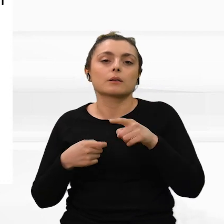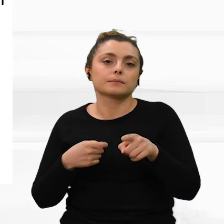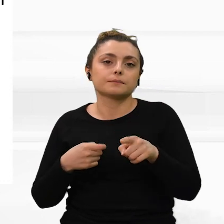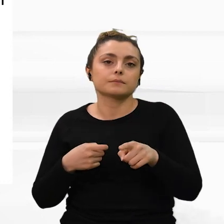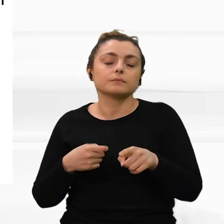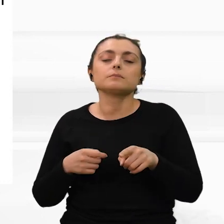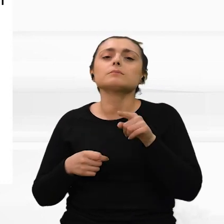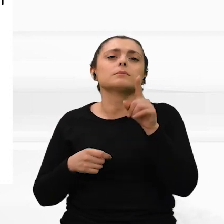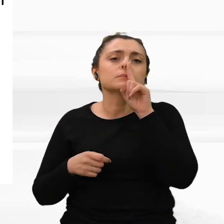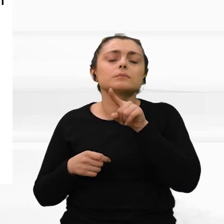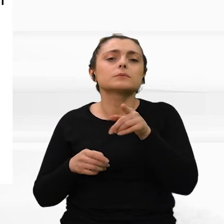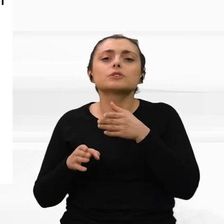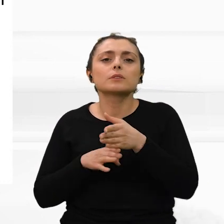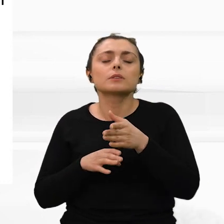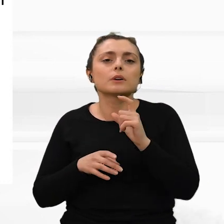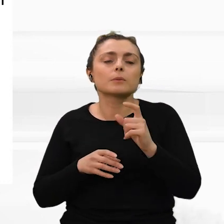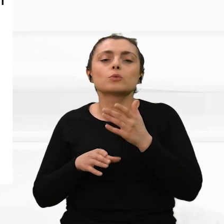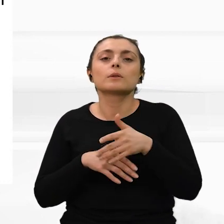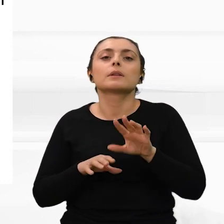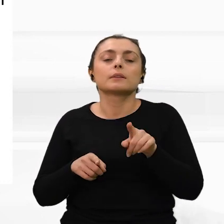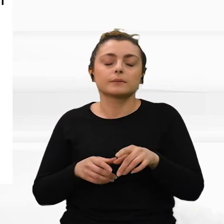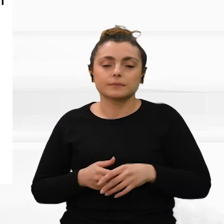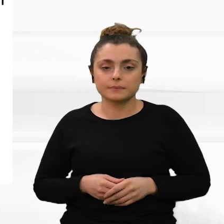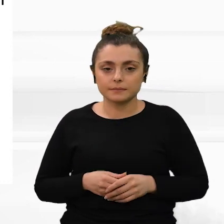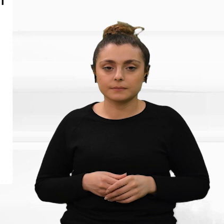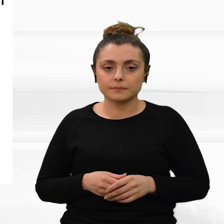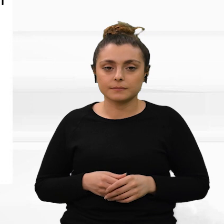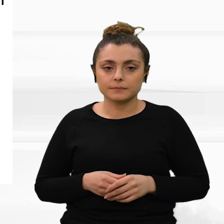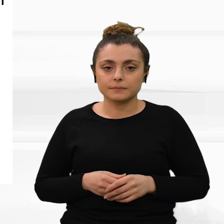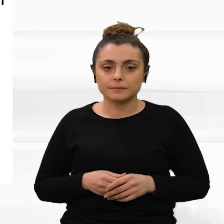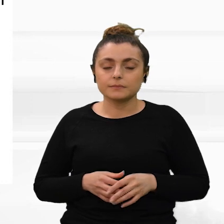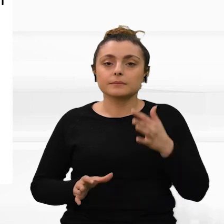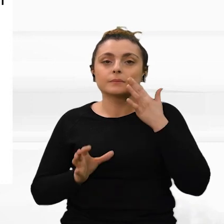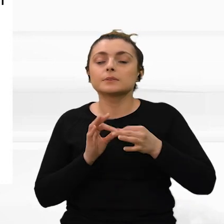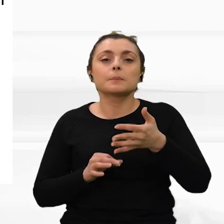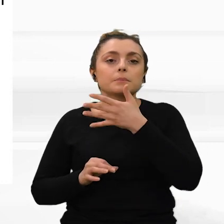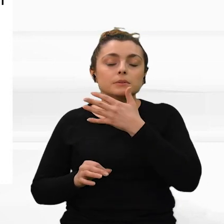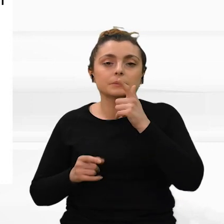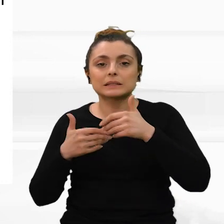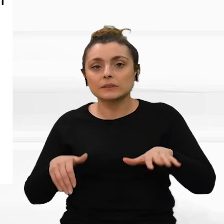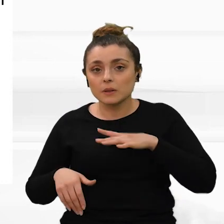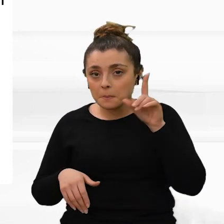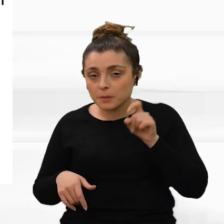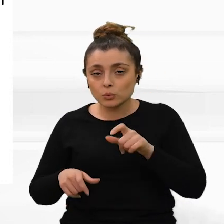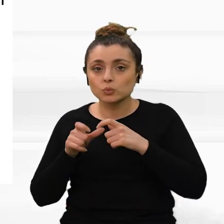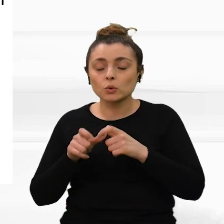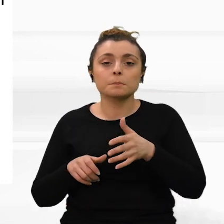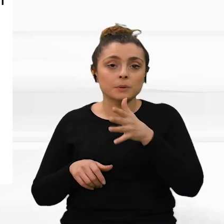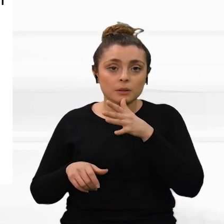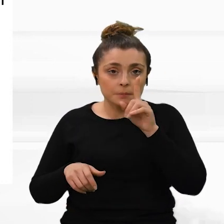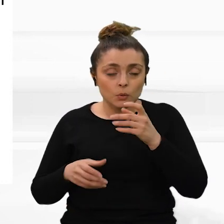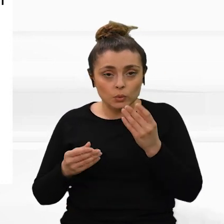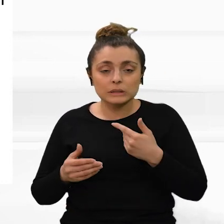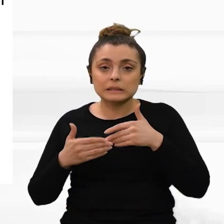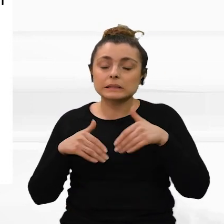ile ilgilidir bu Dolayısıyla bu seçenek doğru değildir ve insan bilgisinin ne var mıdır bu soru